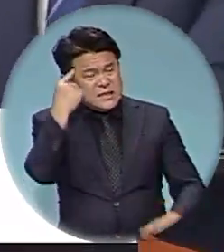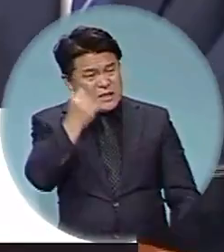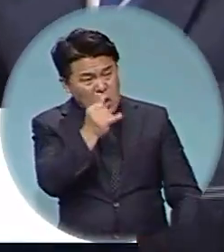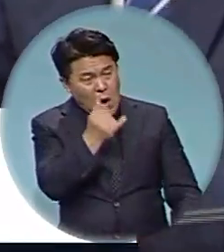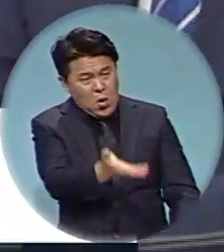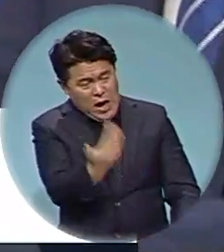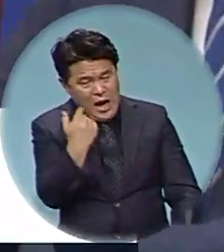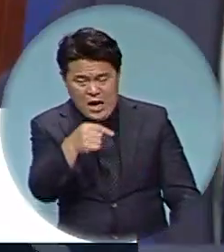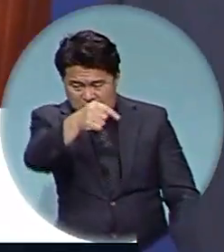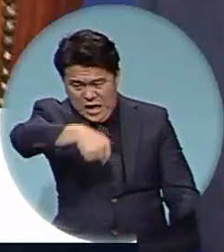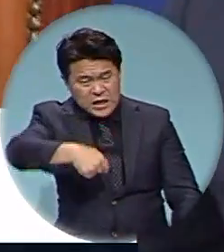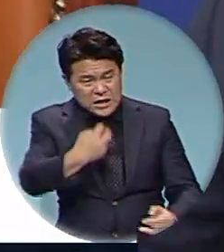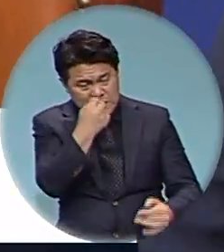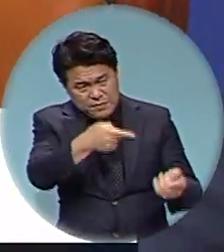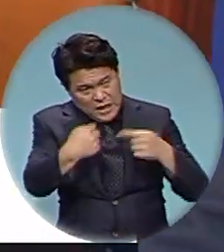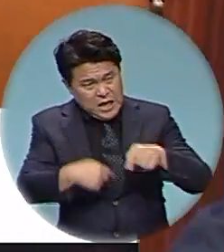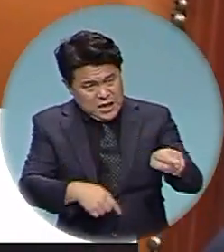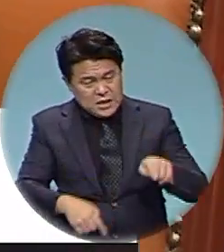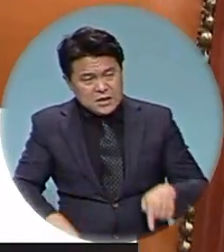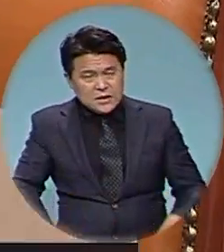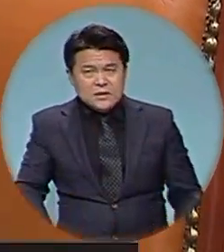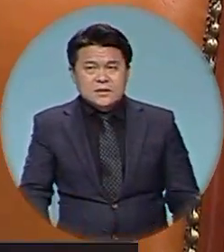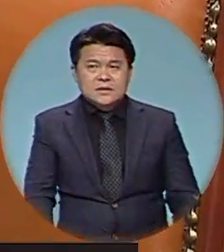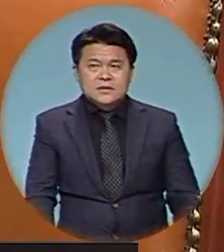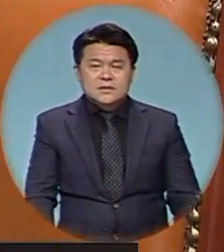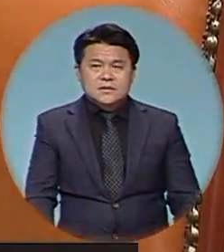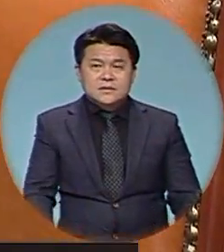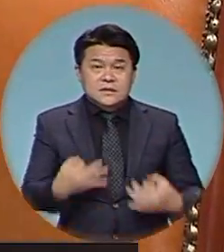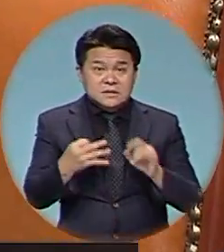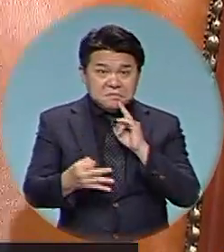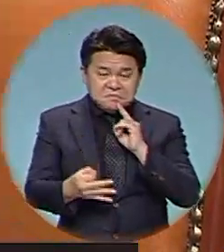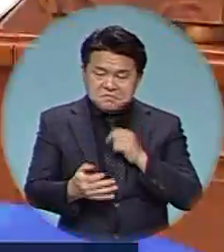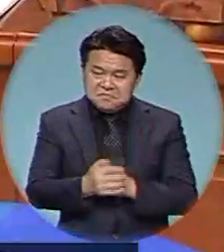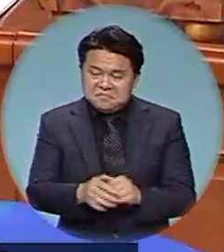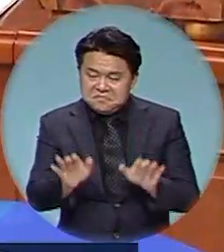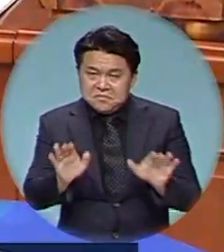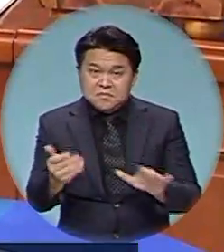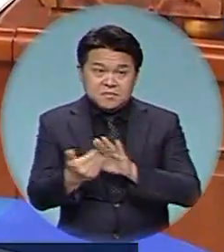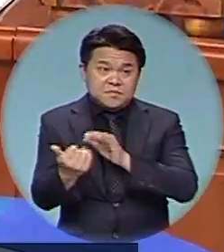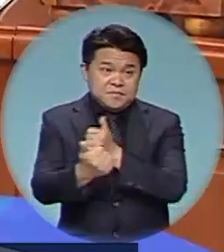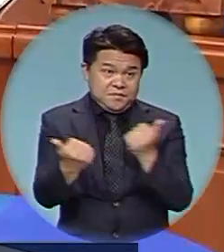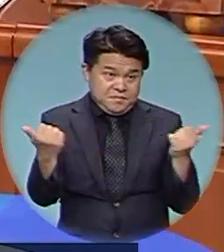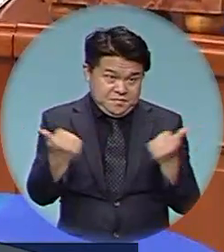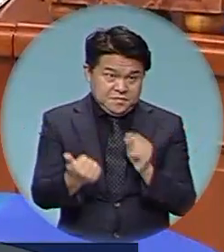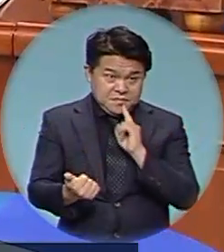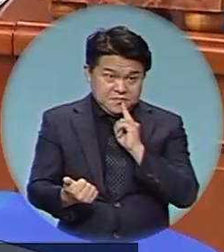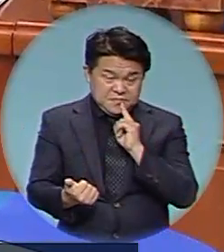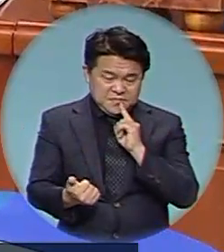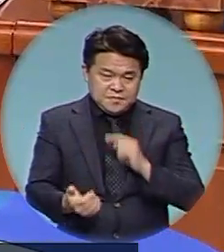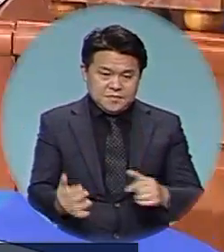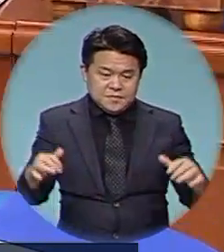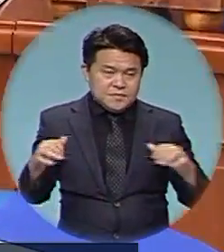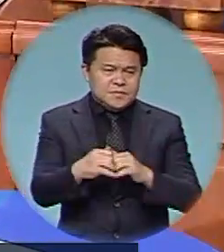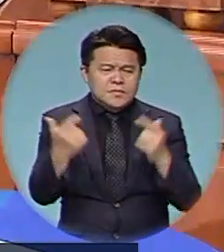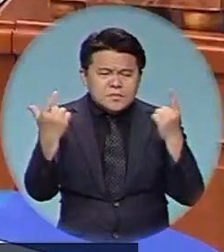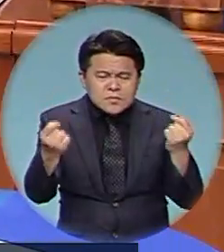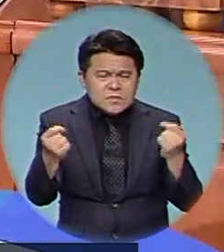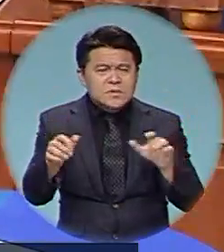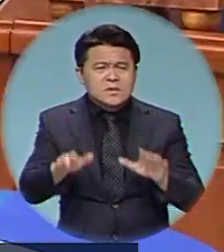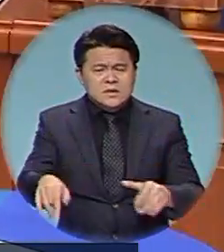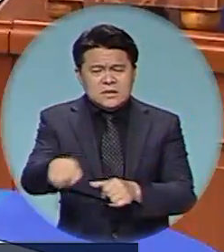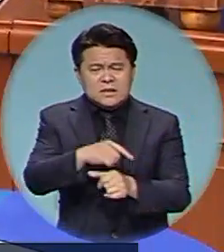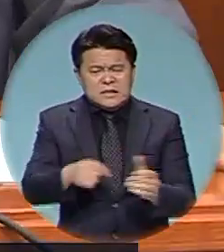생각이라면 예산심사에 참여하라고 촉구했습니다. 김 원내대표는 오늘 최고위원회의에서 전시에 준하는